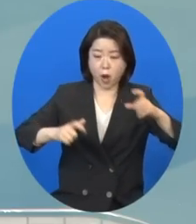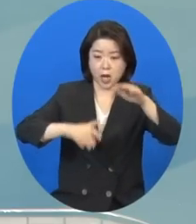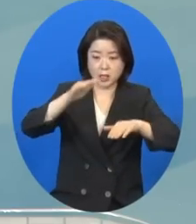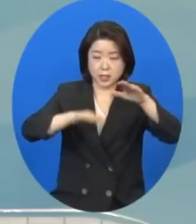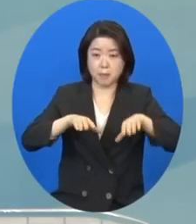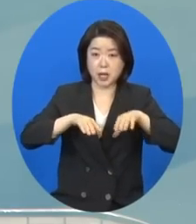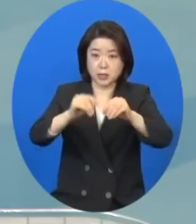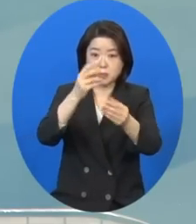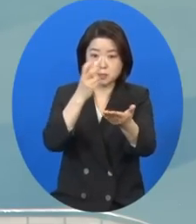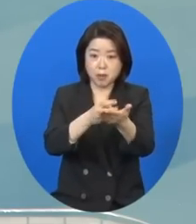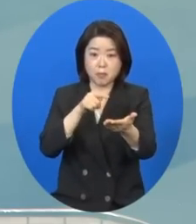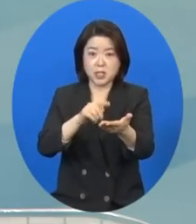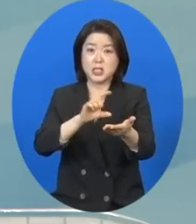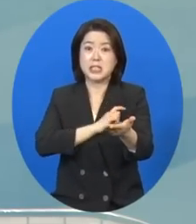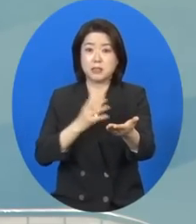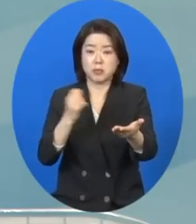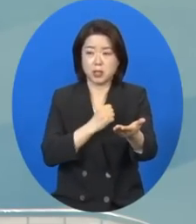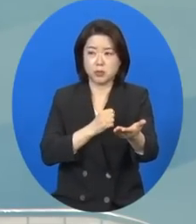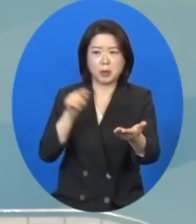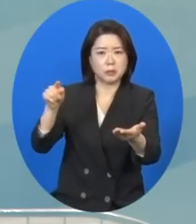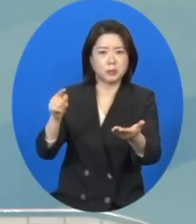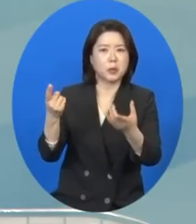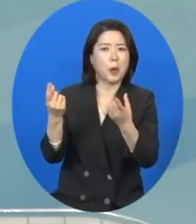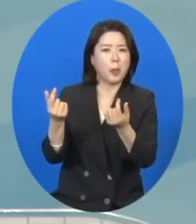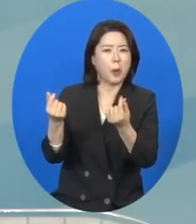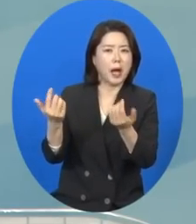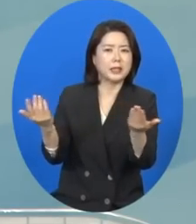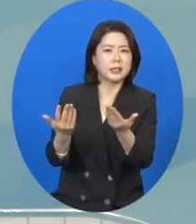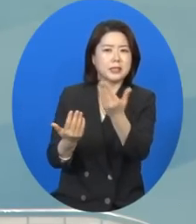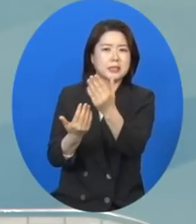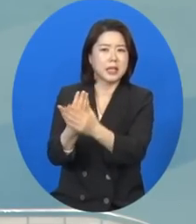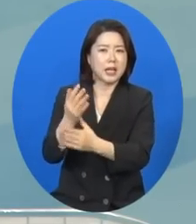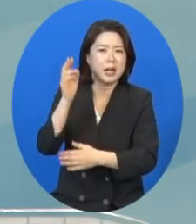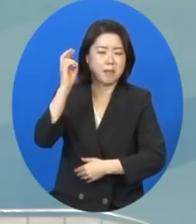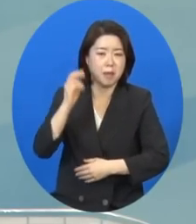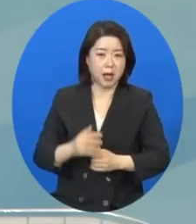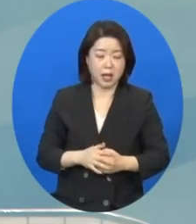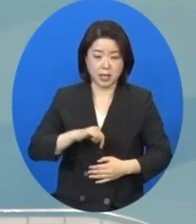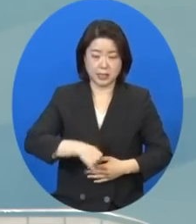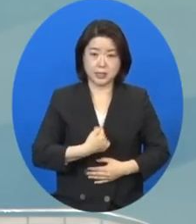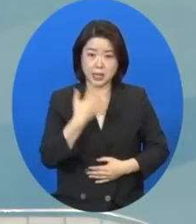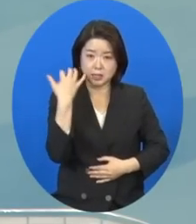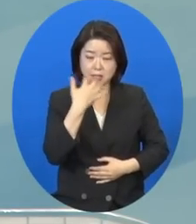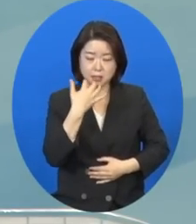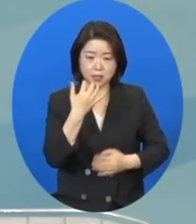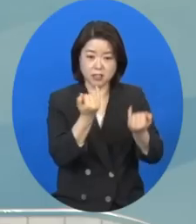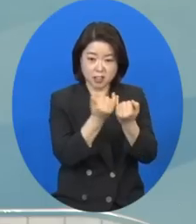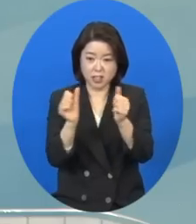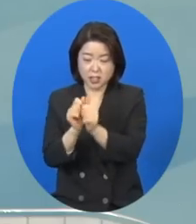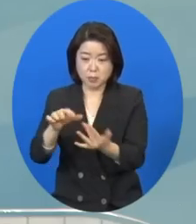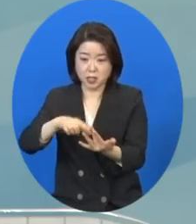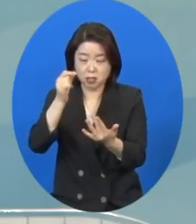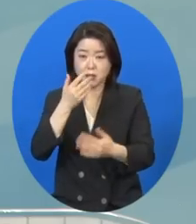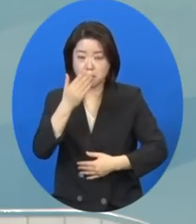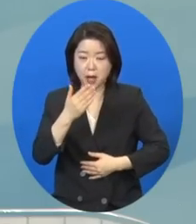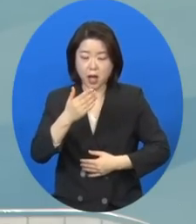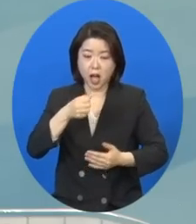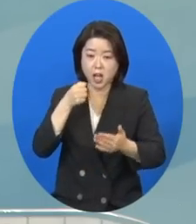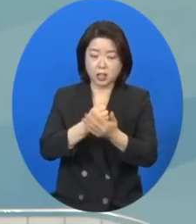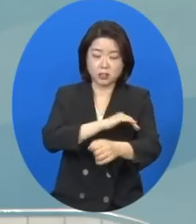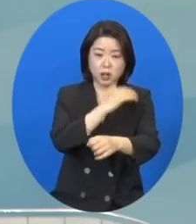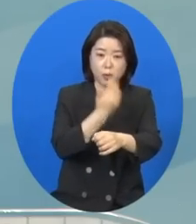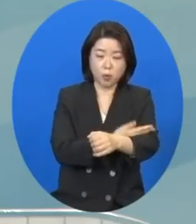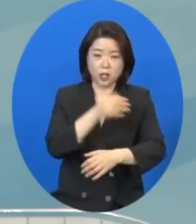차별금지법이란 이름으로 그건 비슷한 일이 이런 나려고 하고 있습니다 자신의 성을 선택할 수 있다는 결정권이